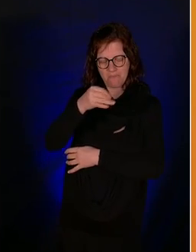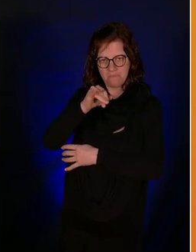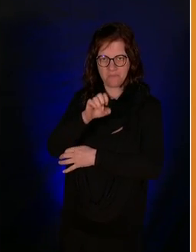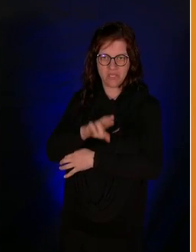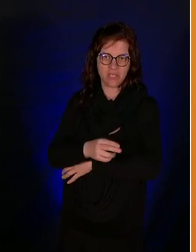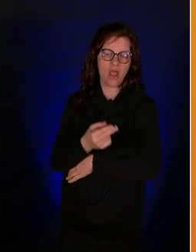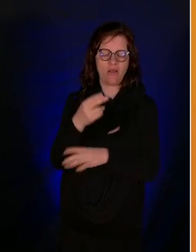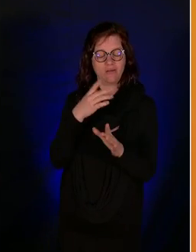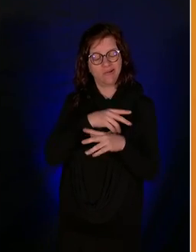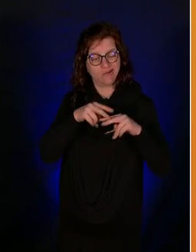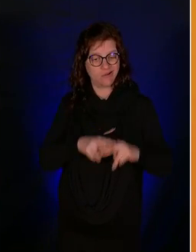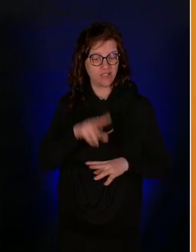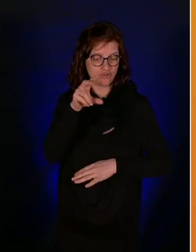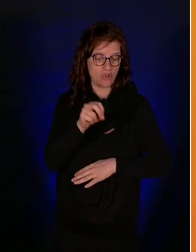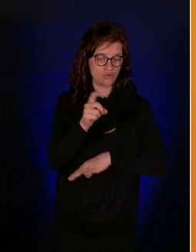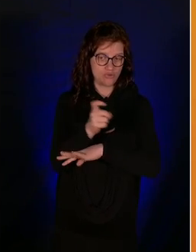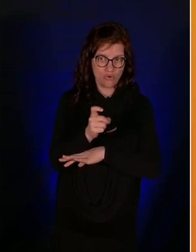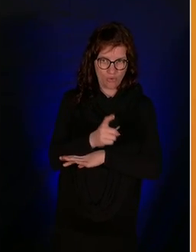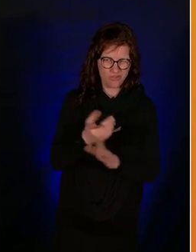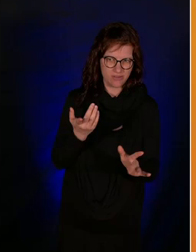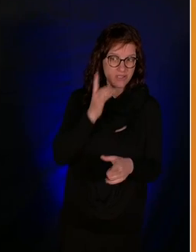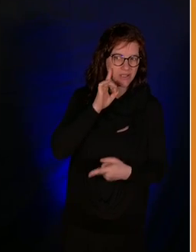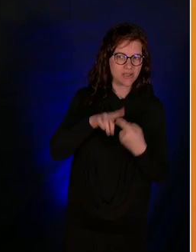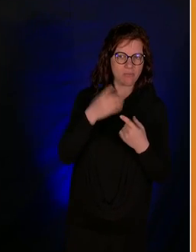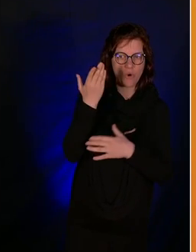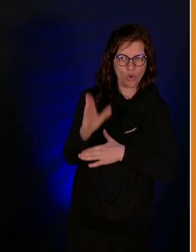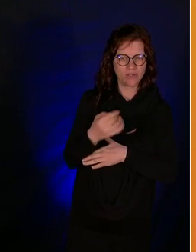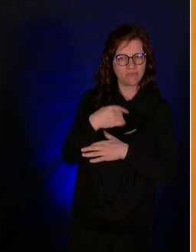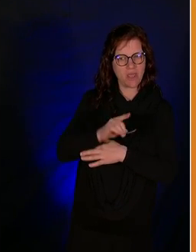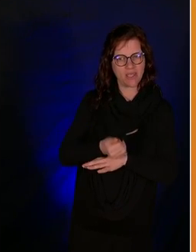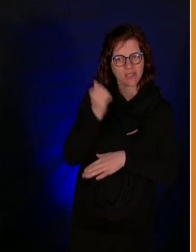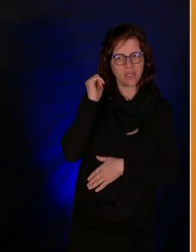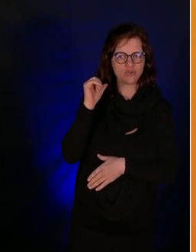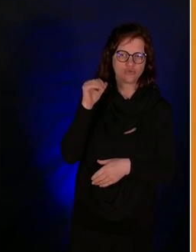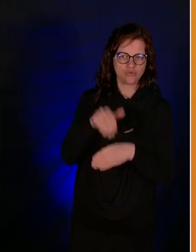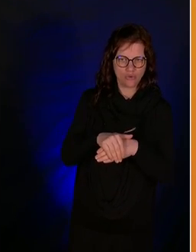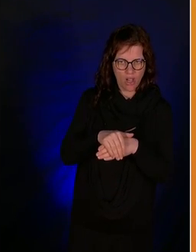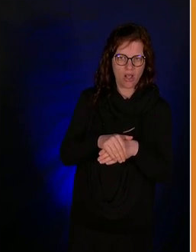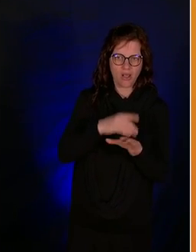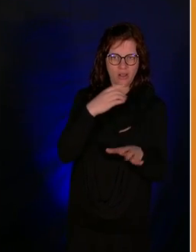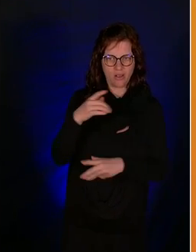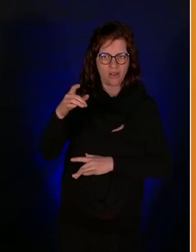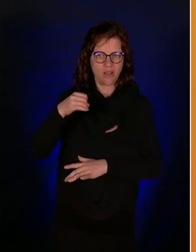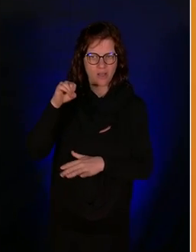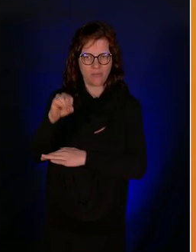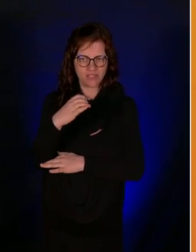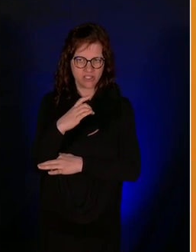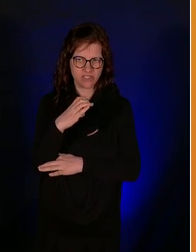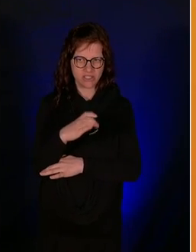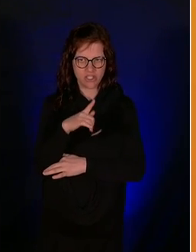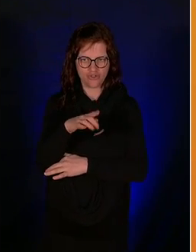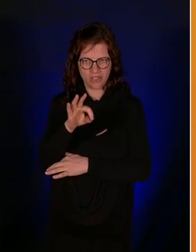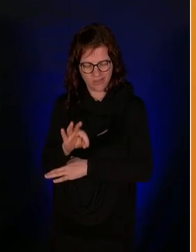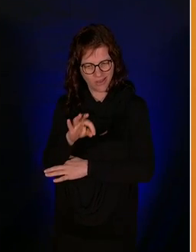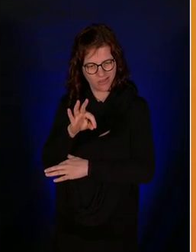terminer sur un autre sujet qui n'a rien à voir, mais hier soir, un camarade de la CGT du Tarn s'est fait tabasser par 6 militants fascistes d'un